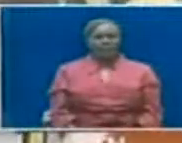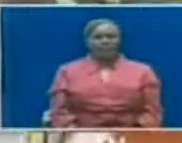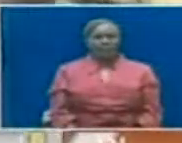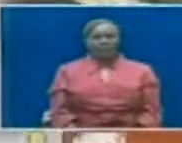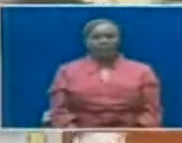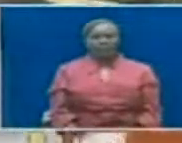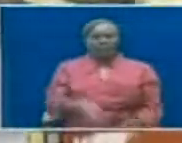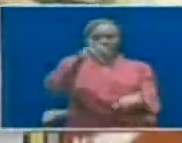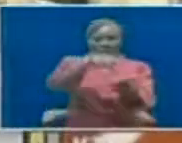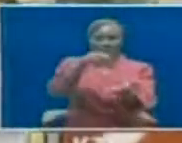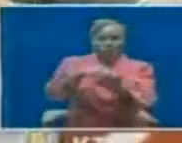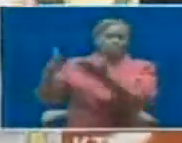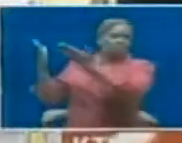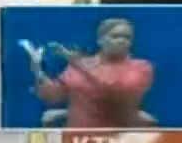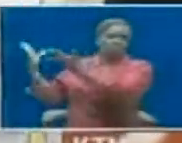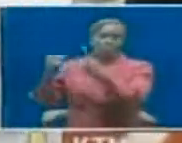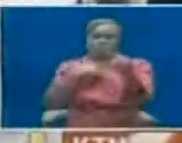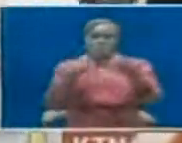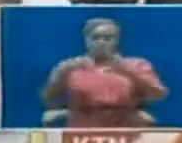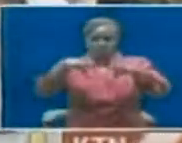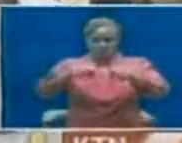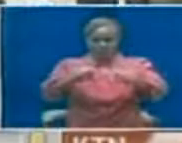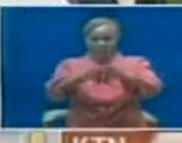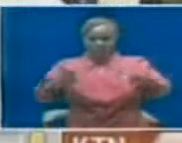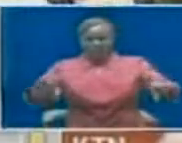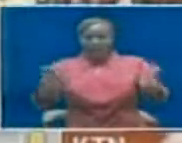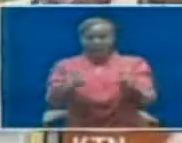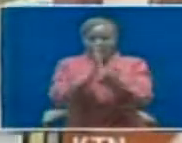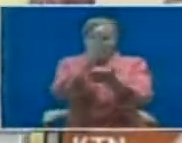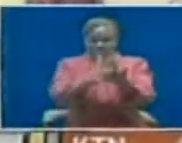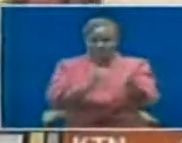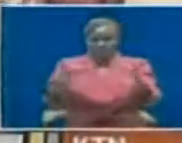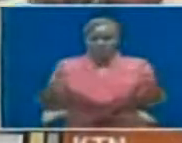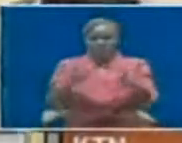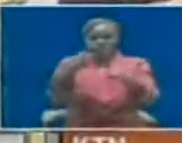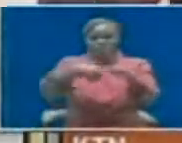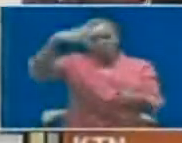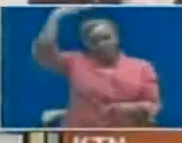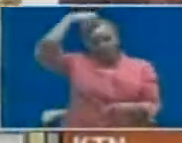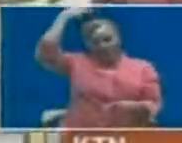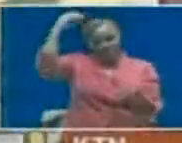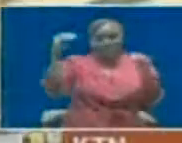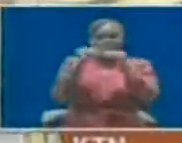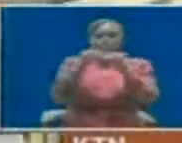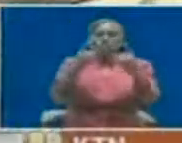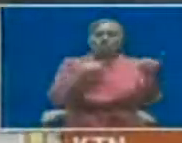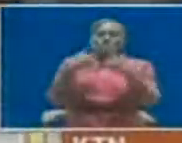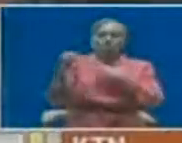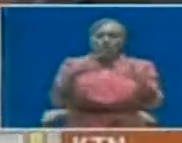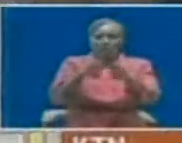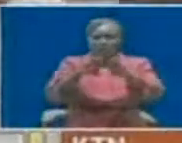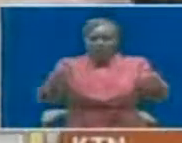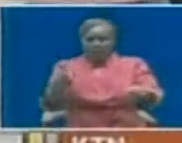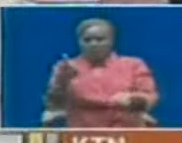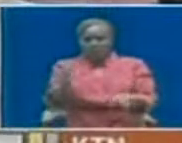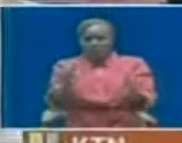Ni taswira matokeo ya mazungumzo kati ya mwenyekiti wa tume ya ardhi na baadhi ya wakazi wa Lamu katika mkutano uliopangwa kuzungumzia masuala ya ardhi kati ya tume